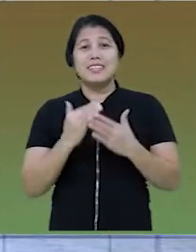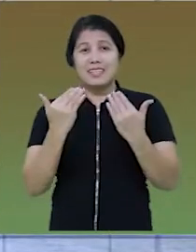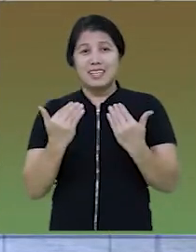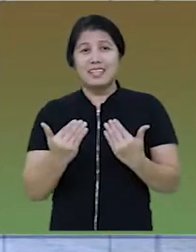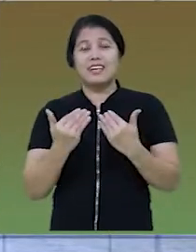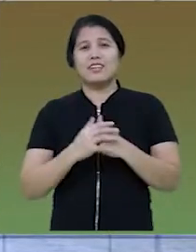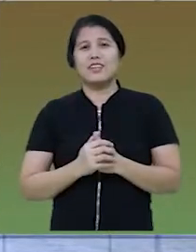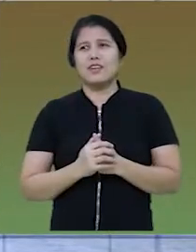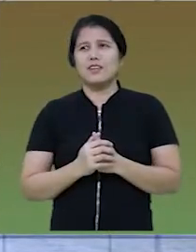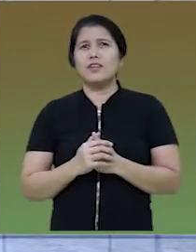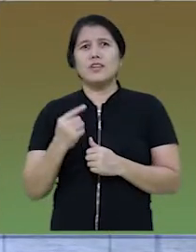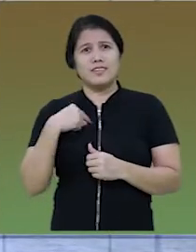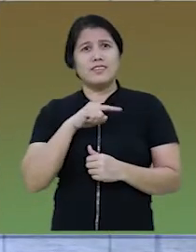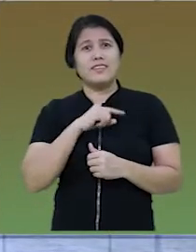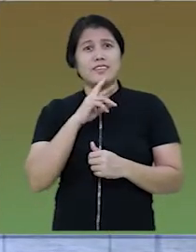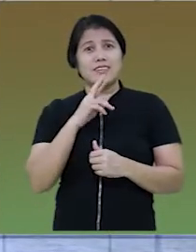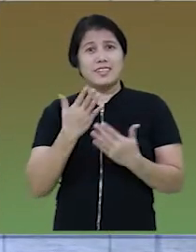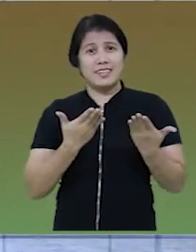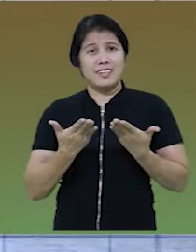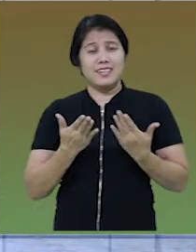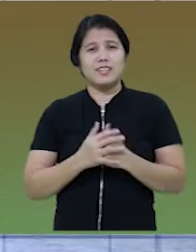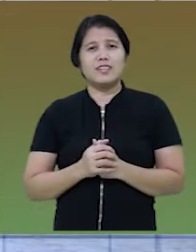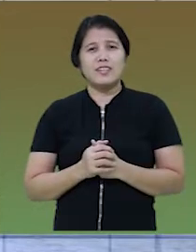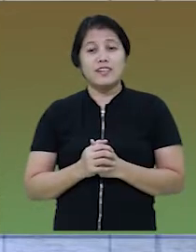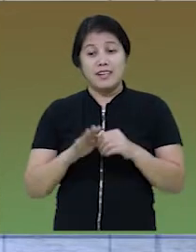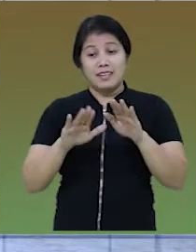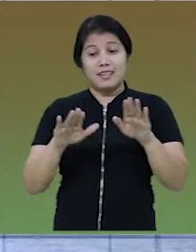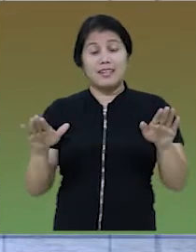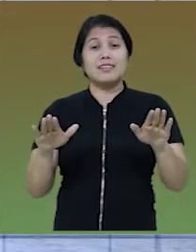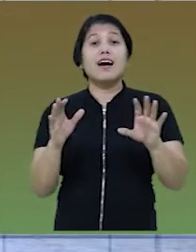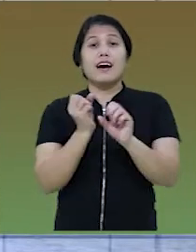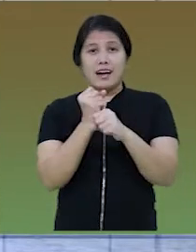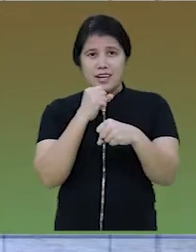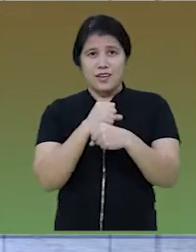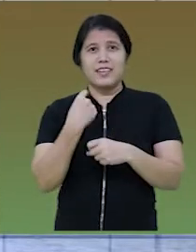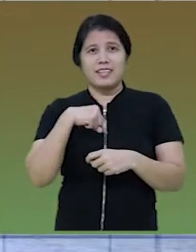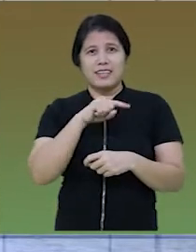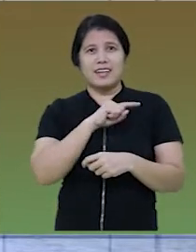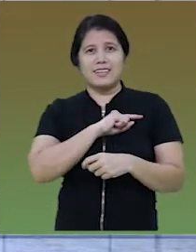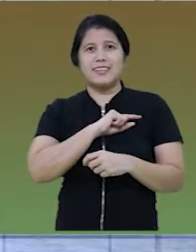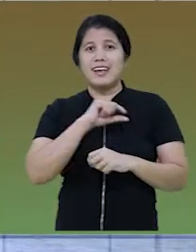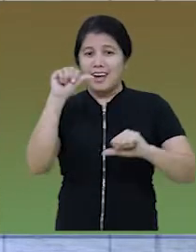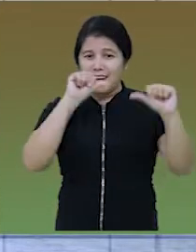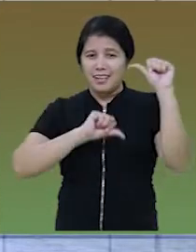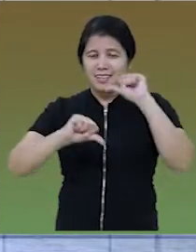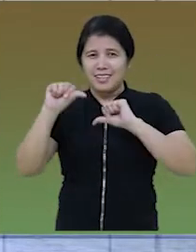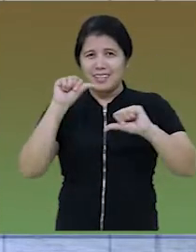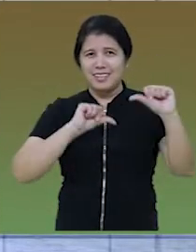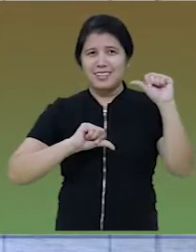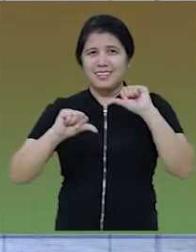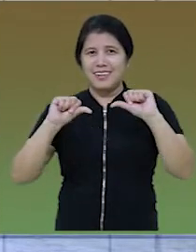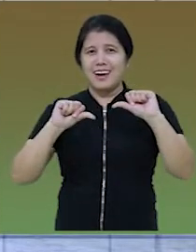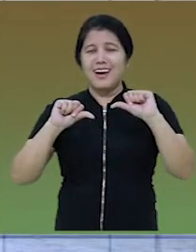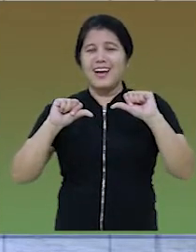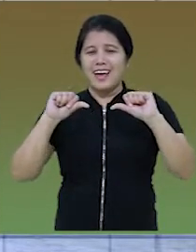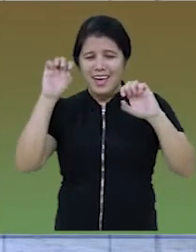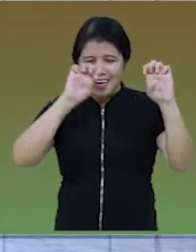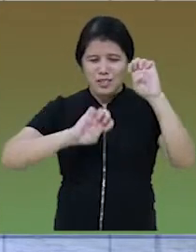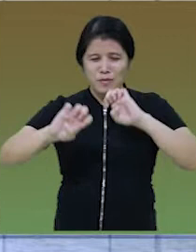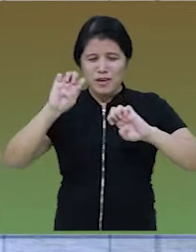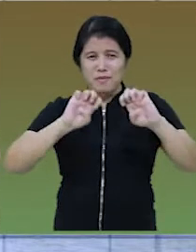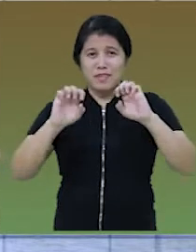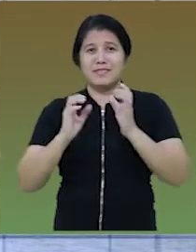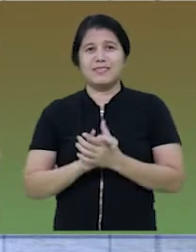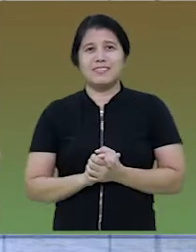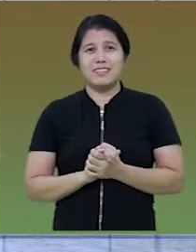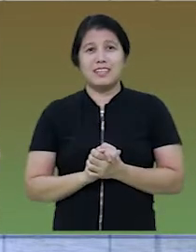Narito na tayo, Ate Shen. Kids, gagawin na natin ngayon ang Shensha Experiment.